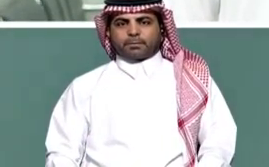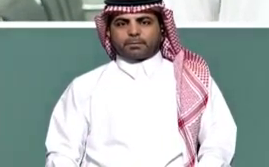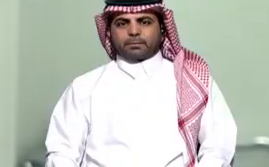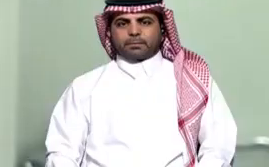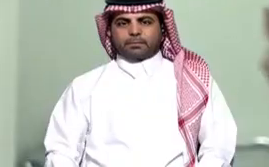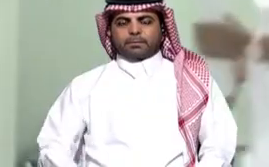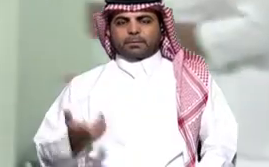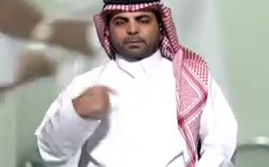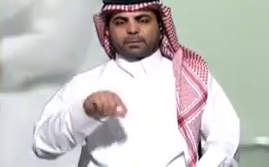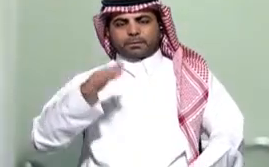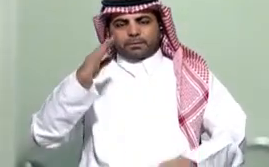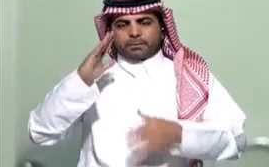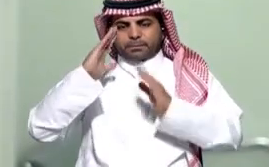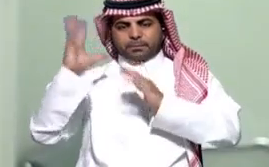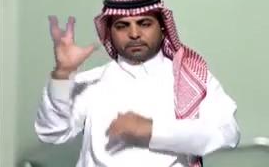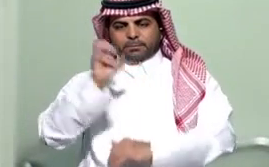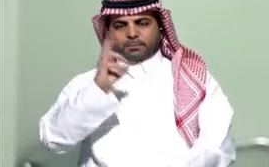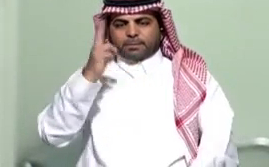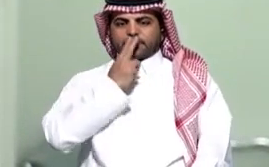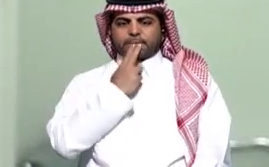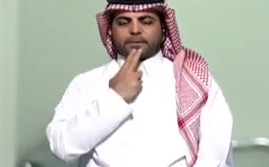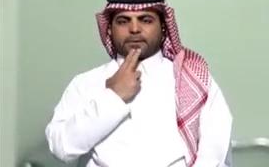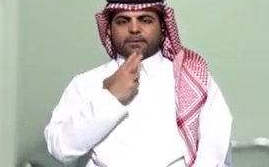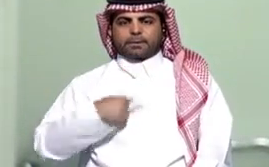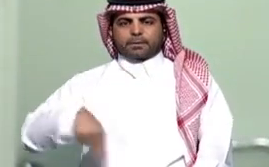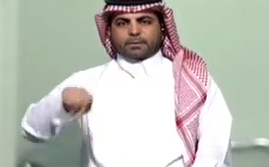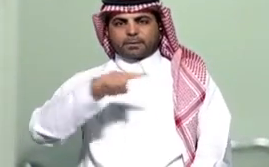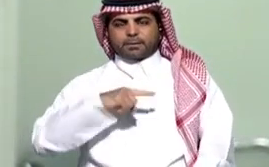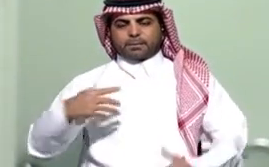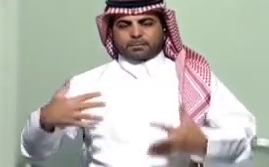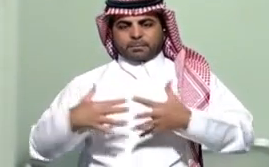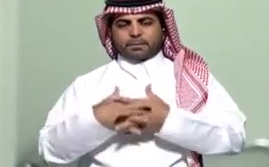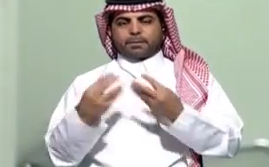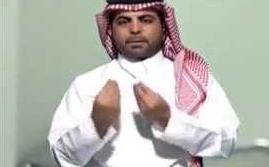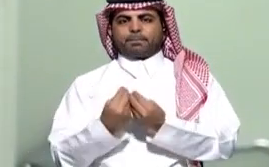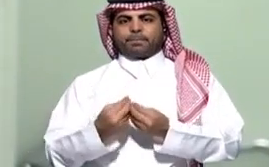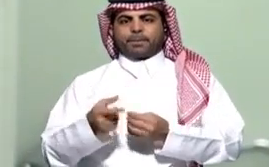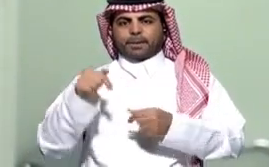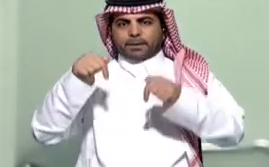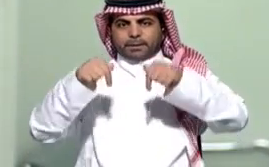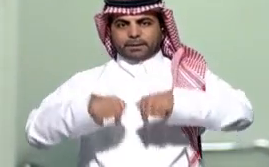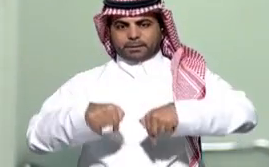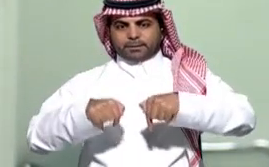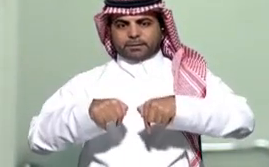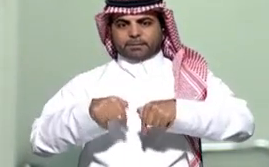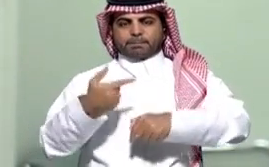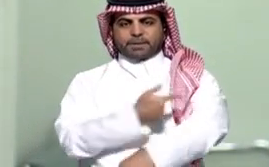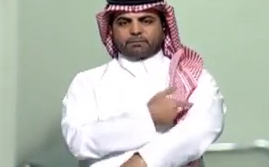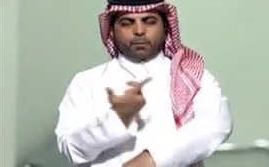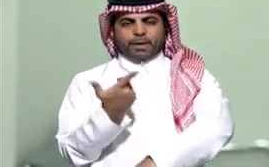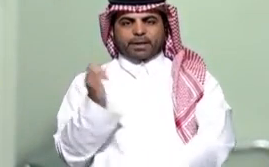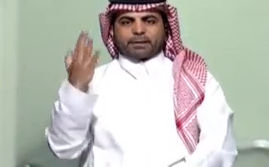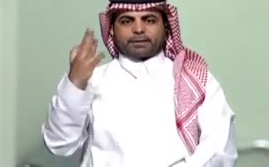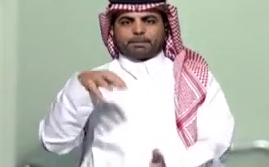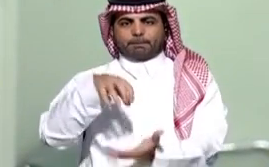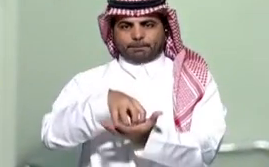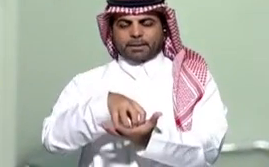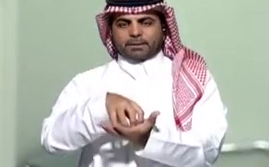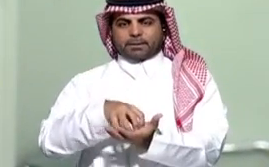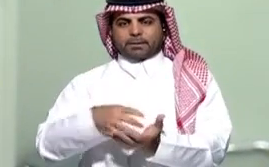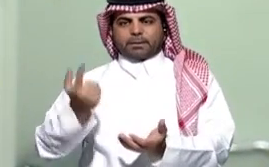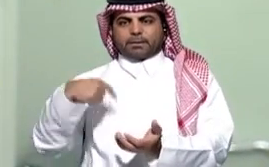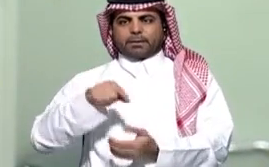نعم، مساء الخير عبد الرحمن، تحية لك وللمتابعين الكرام من هنا من مستشفى بريدة